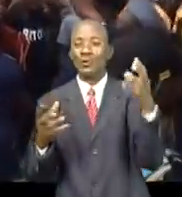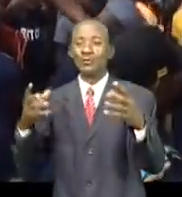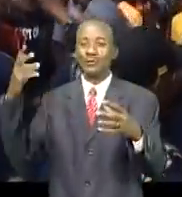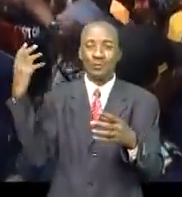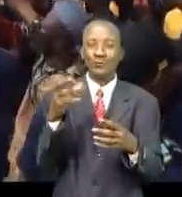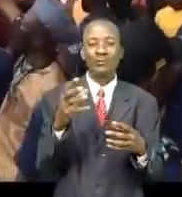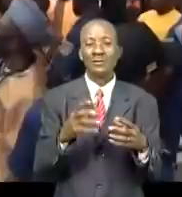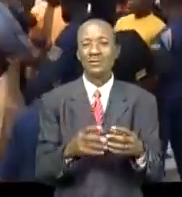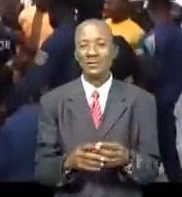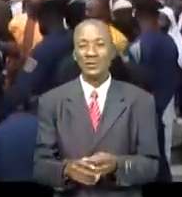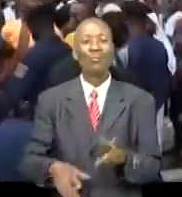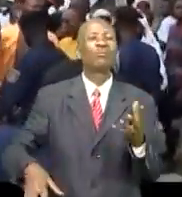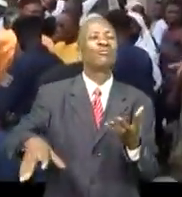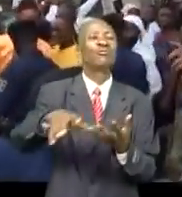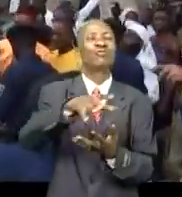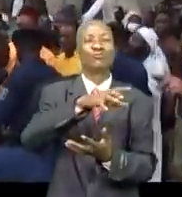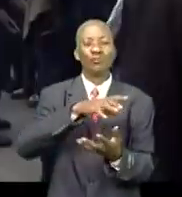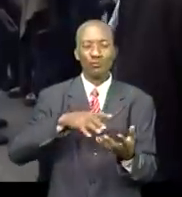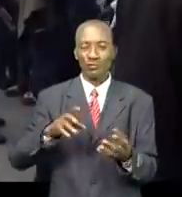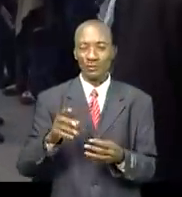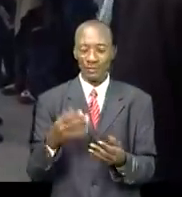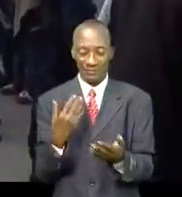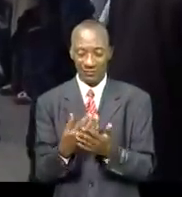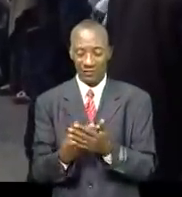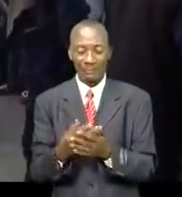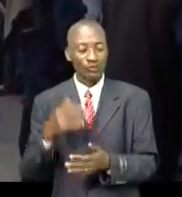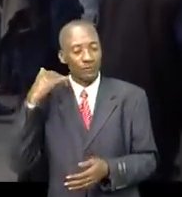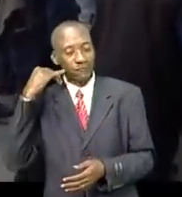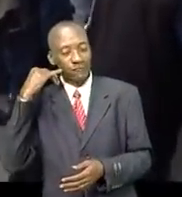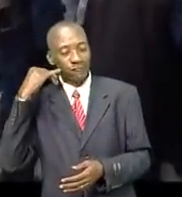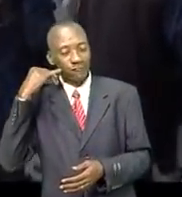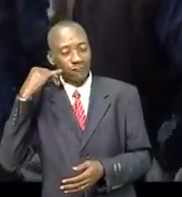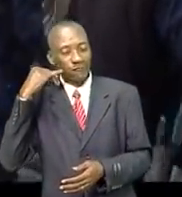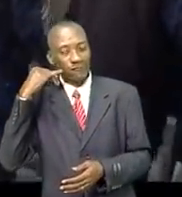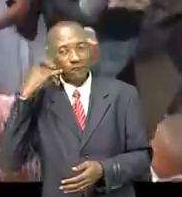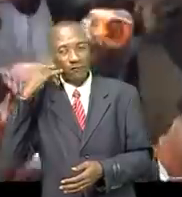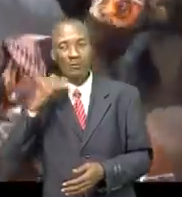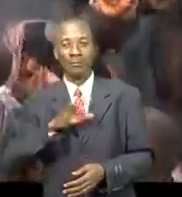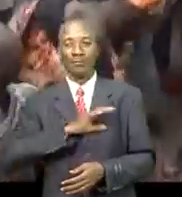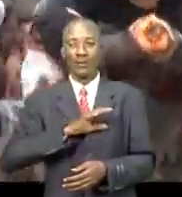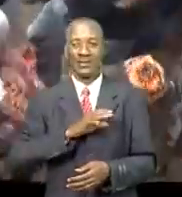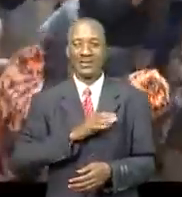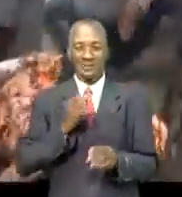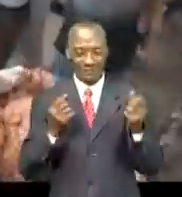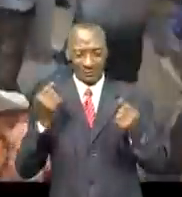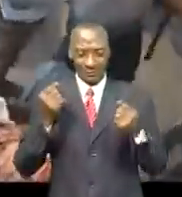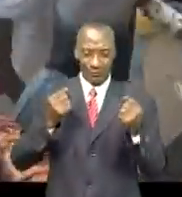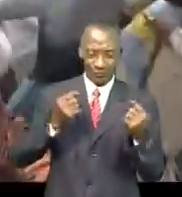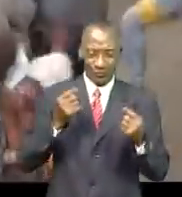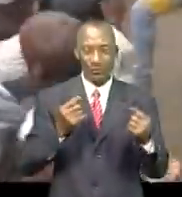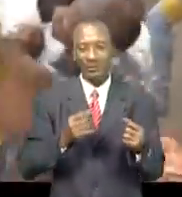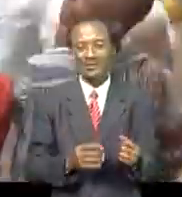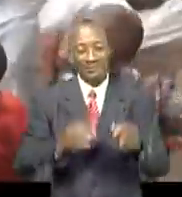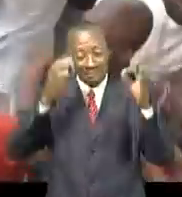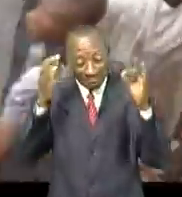désolation. Aussitôt appelés à la rescousse, les éléments de la police nationale congolaise sont intervenus et ont